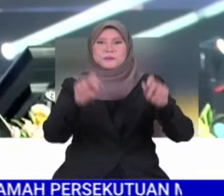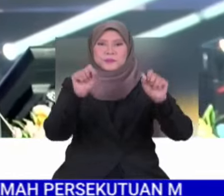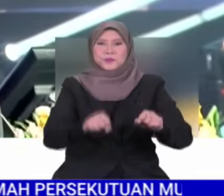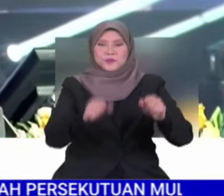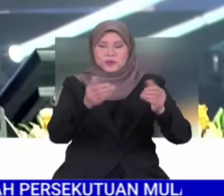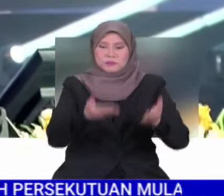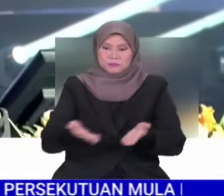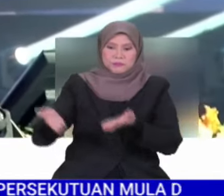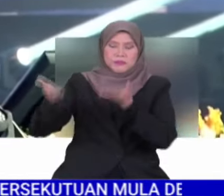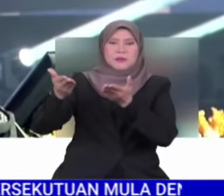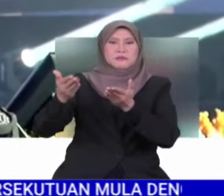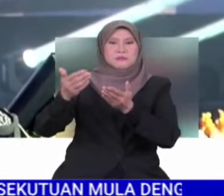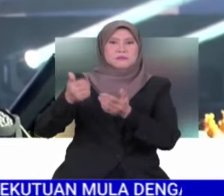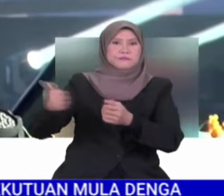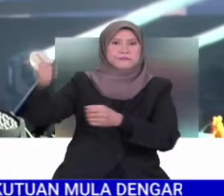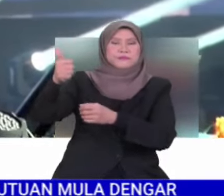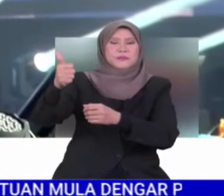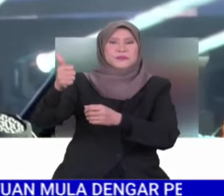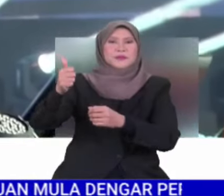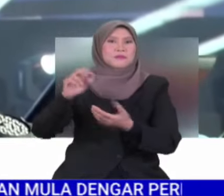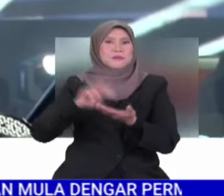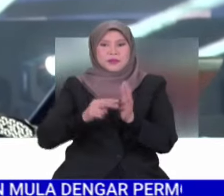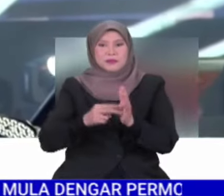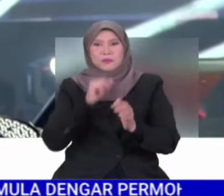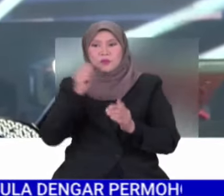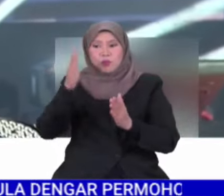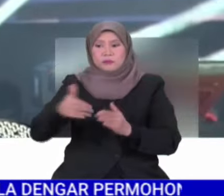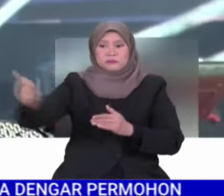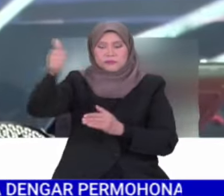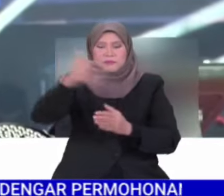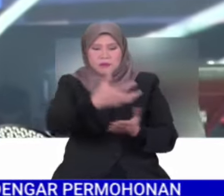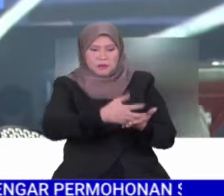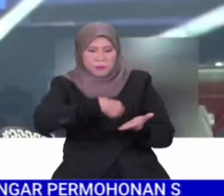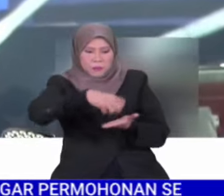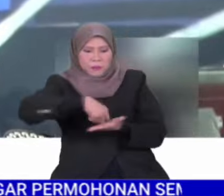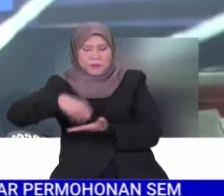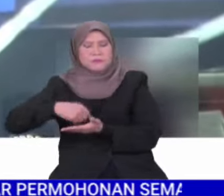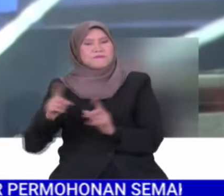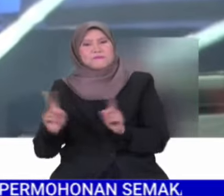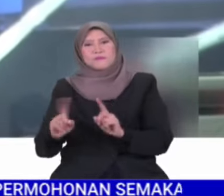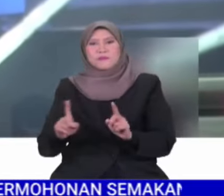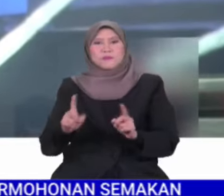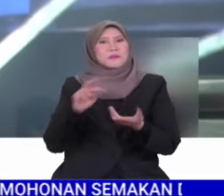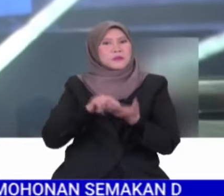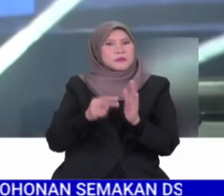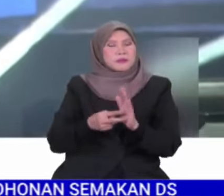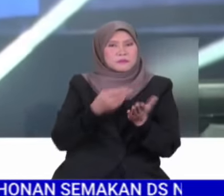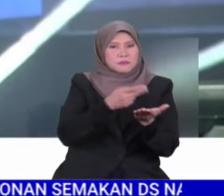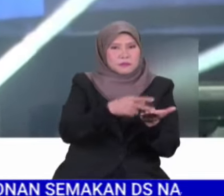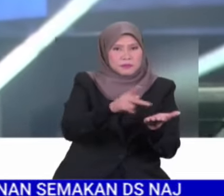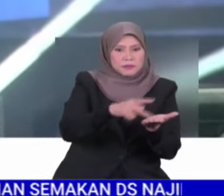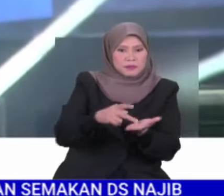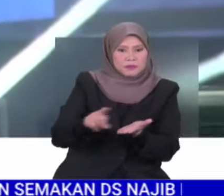diangkat kedudukan mereka dan tidak dibolot sama ada dalam isu perolehan dan